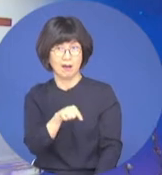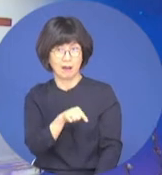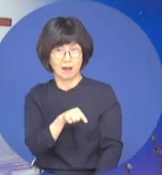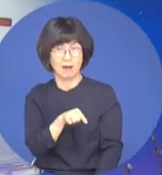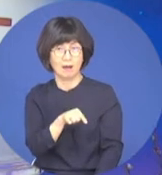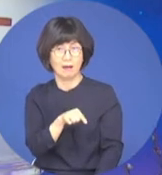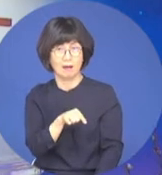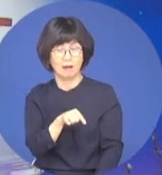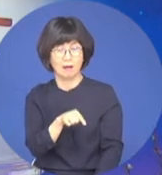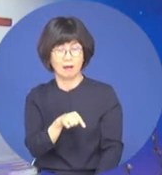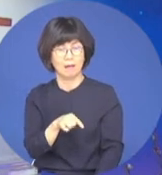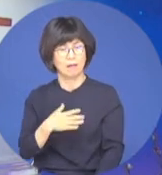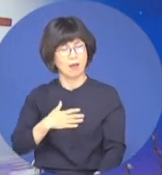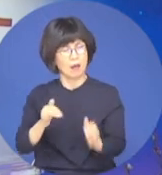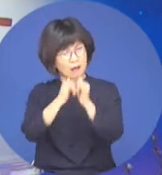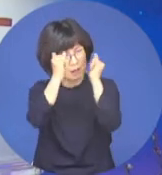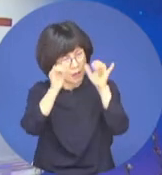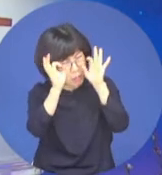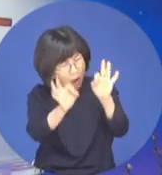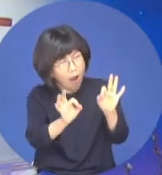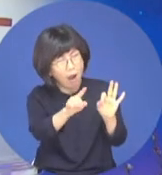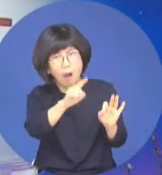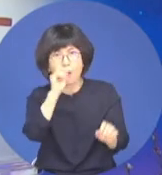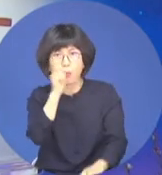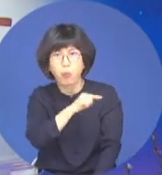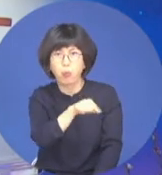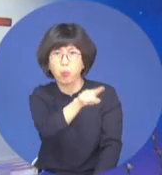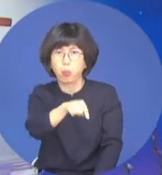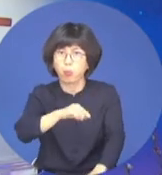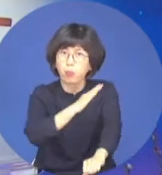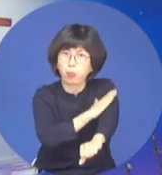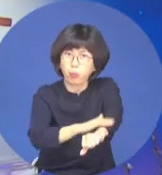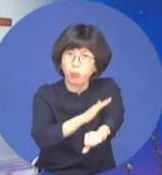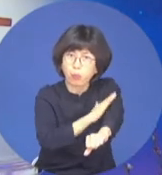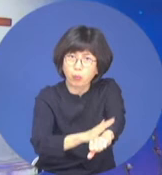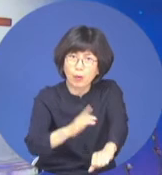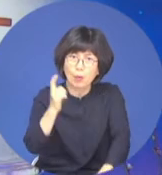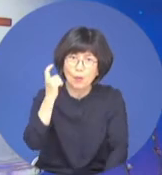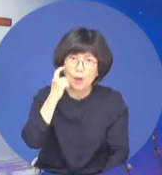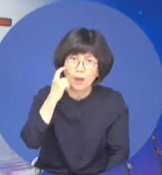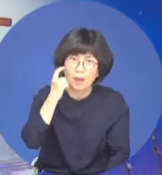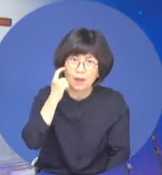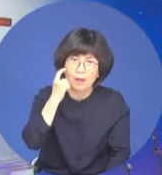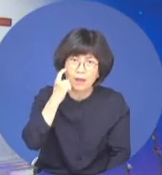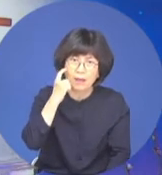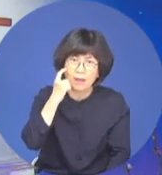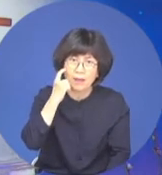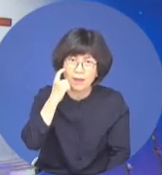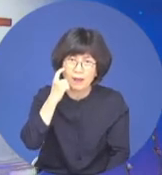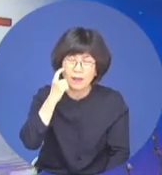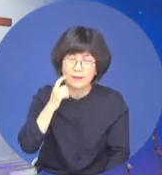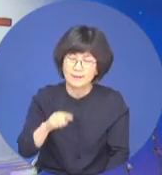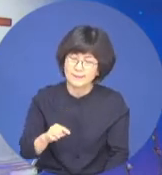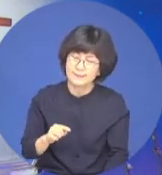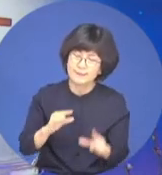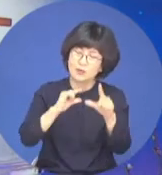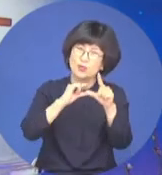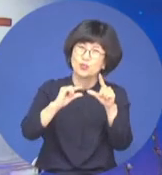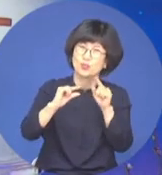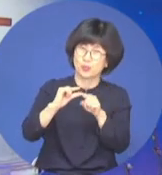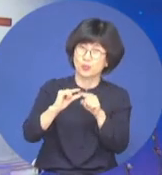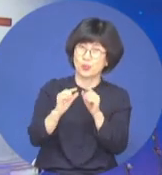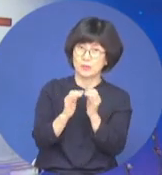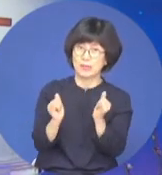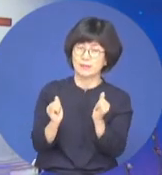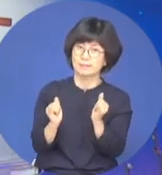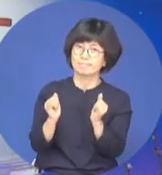객관적으로 사회에서 너무 잘 되는 거예요. 악인이 너무 잘 되는 겁니다. 그러니까 이 사람들은 질문이 생기는 겁니다.